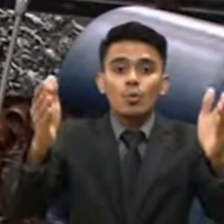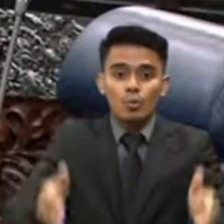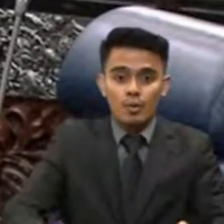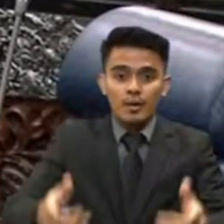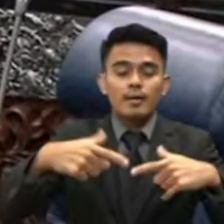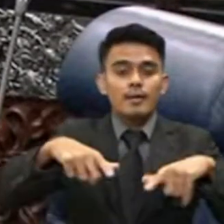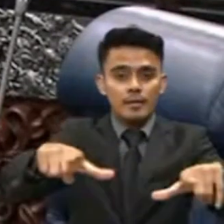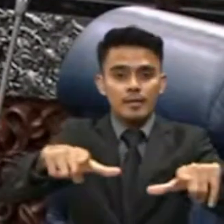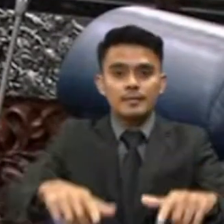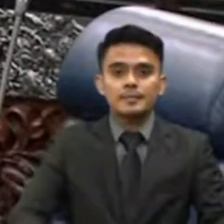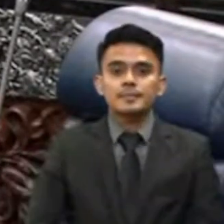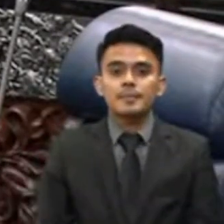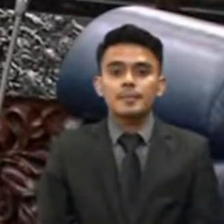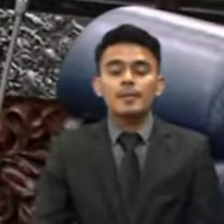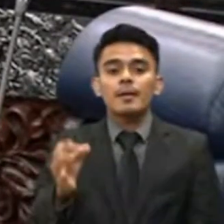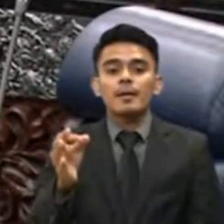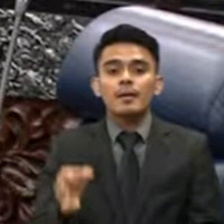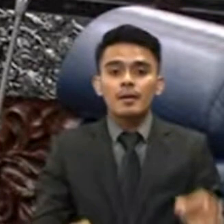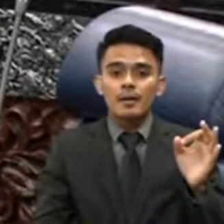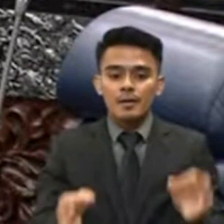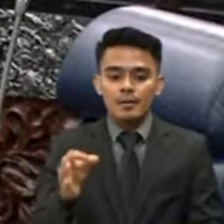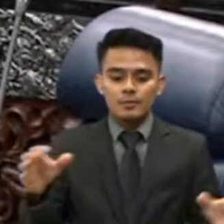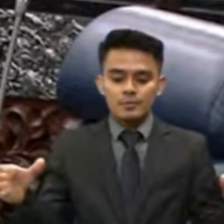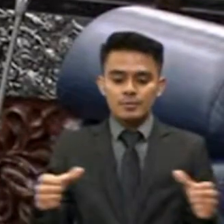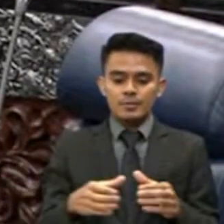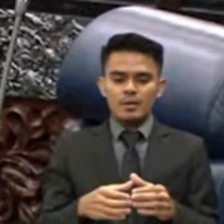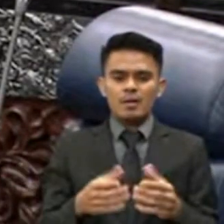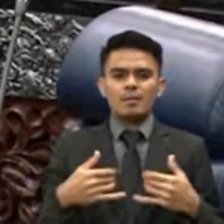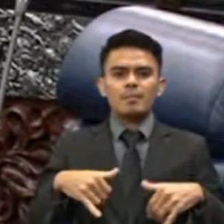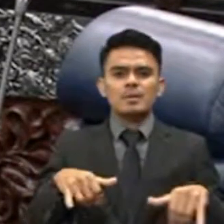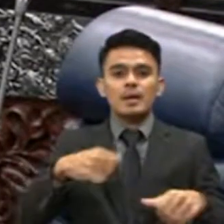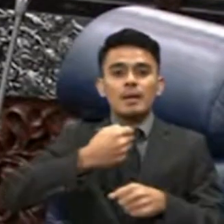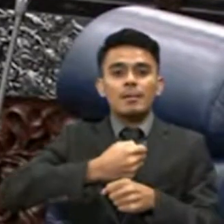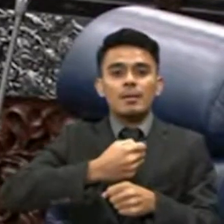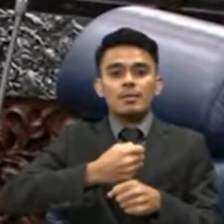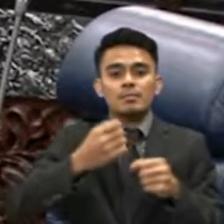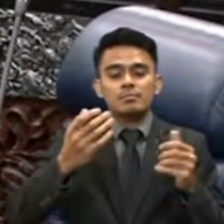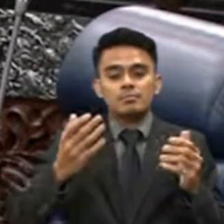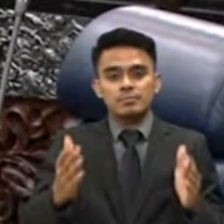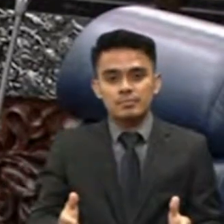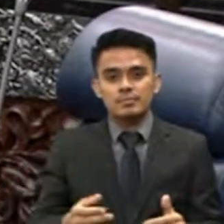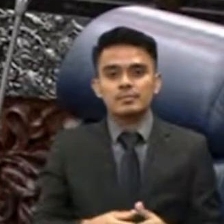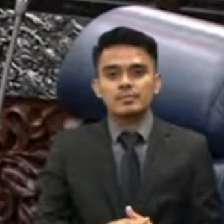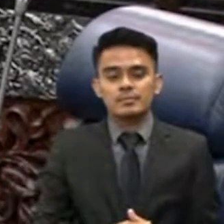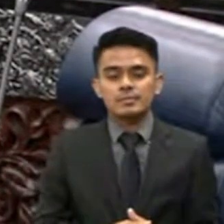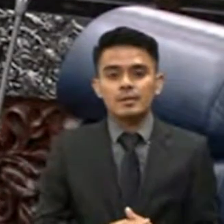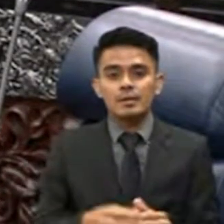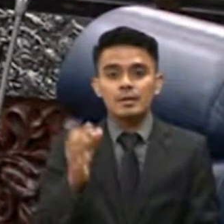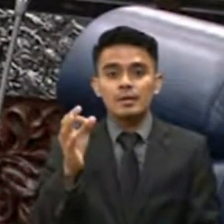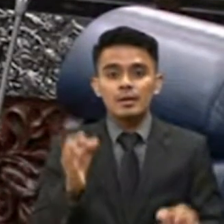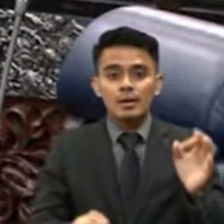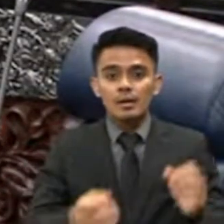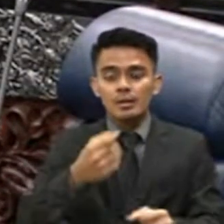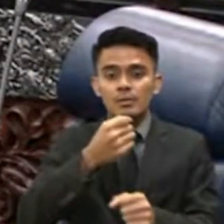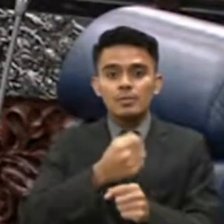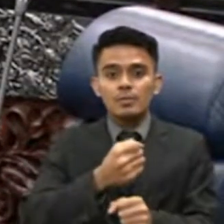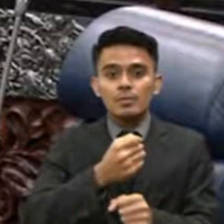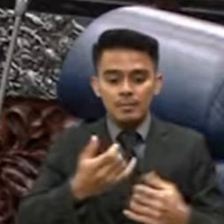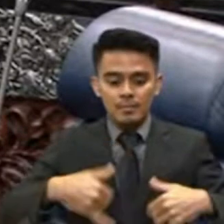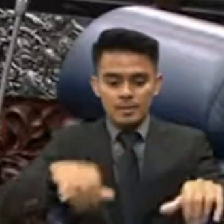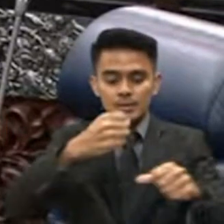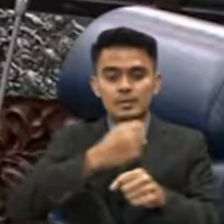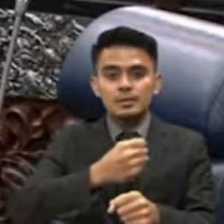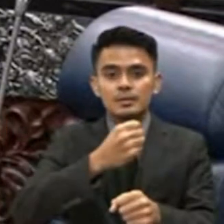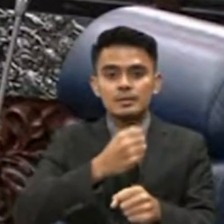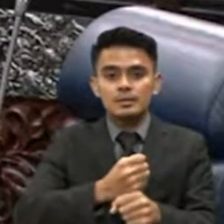ya Dan kalau kategori yang masih bekerja sebagai contoh kalau dia masih